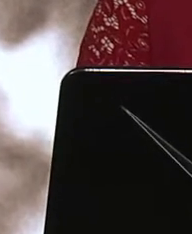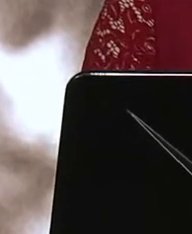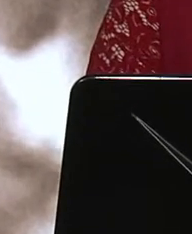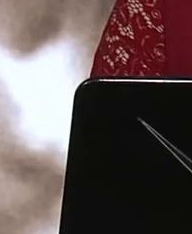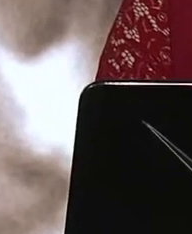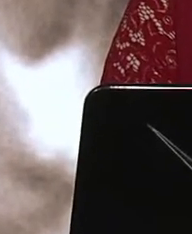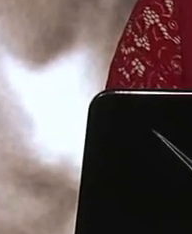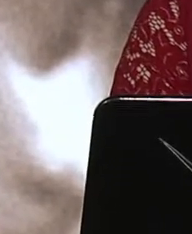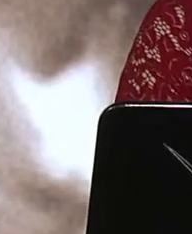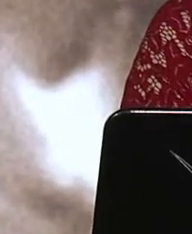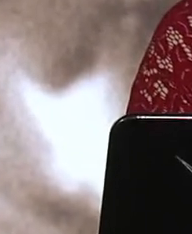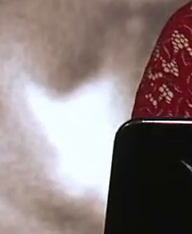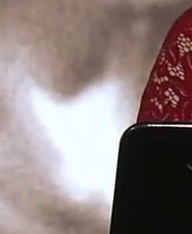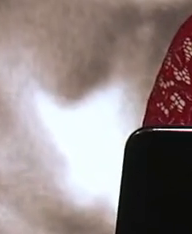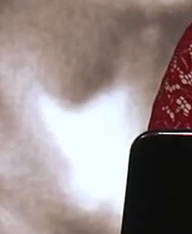am Wörthersee.